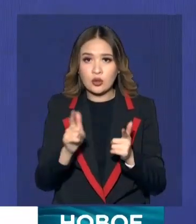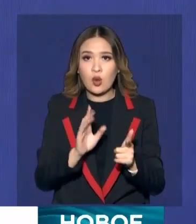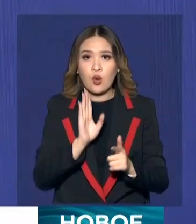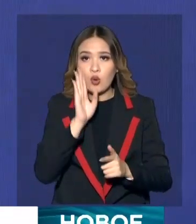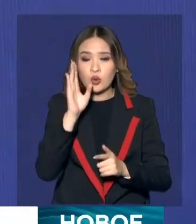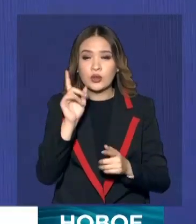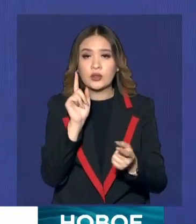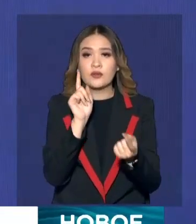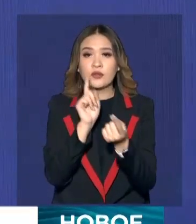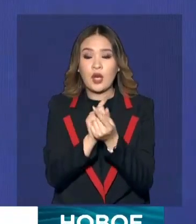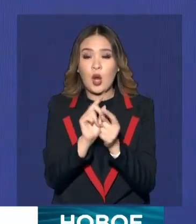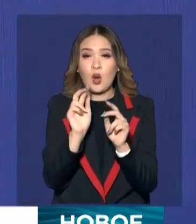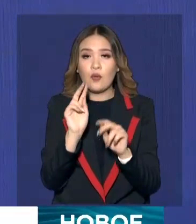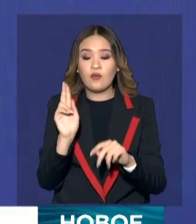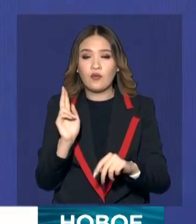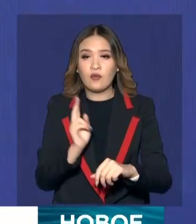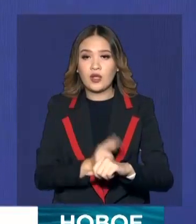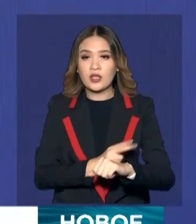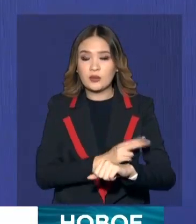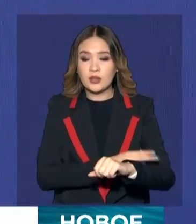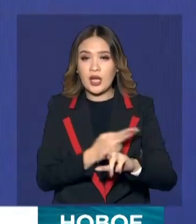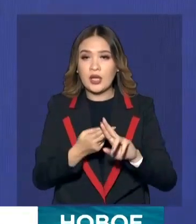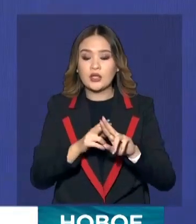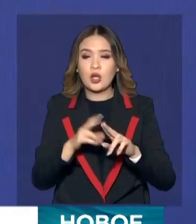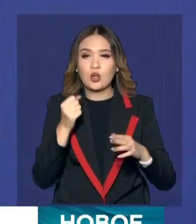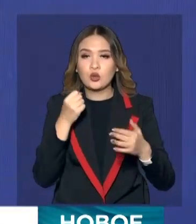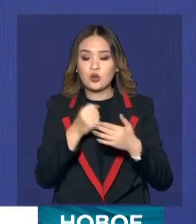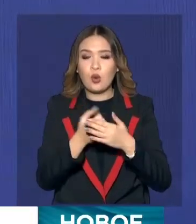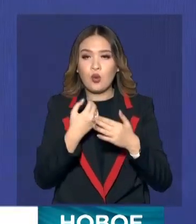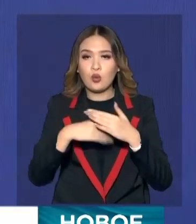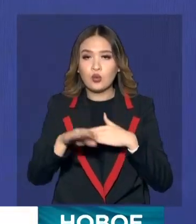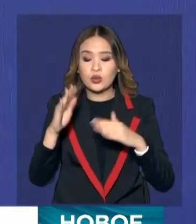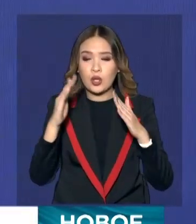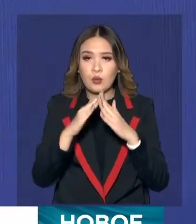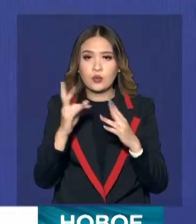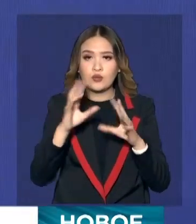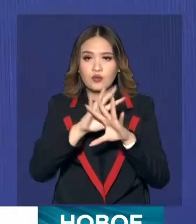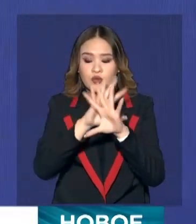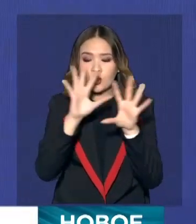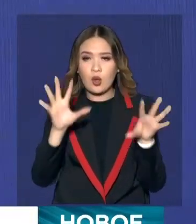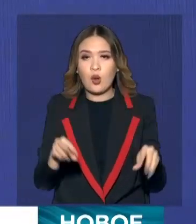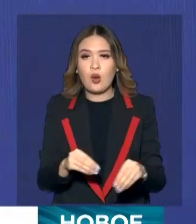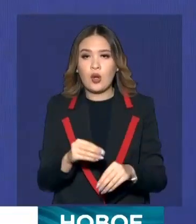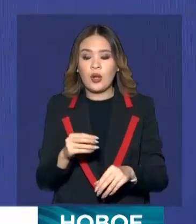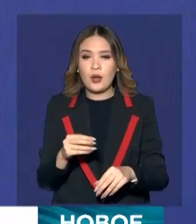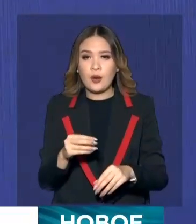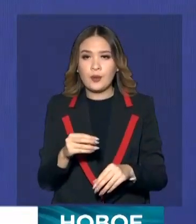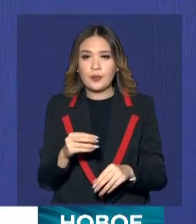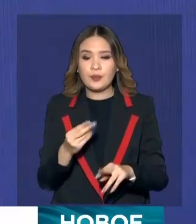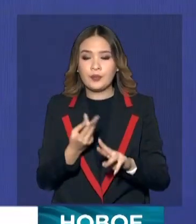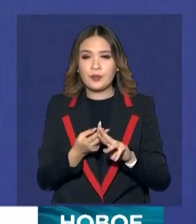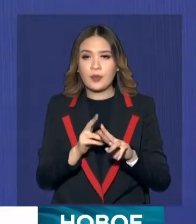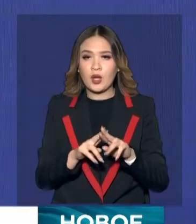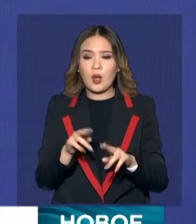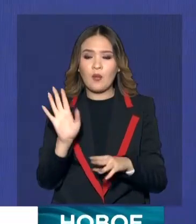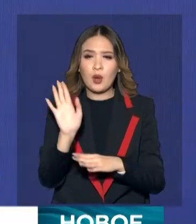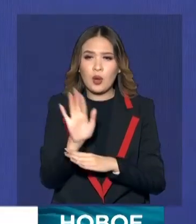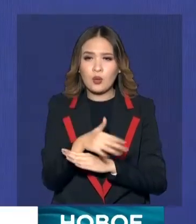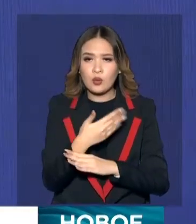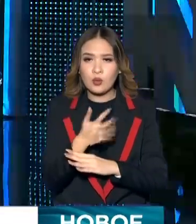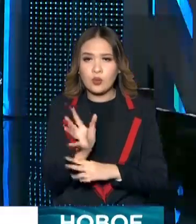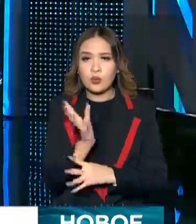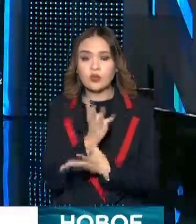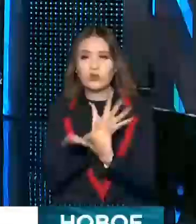как встречает воспитатель, и до ухода домой, включая все режимные моменты, прогулку,